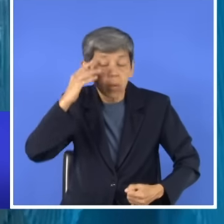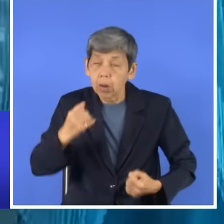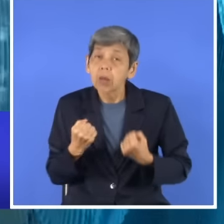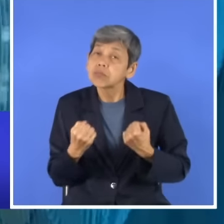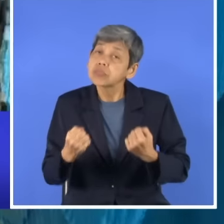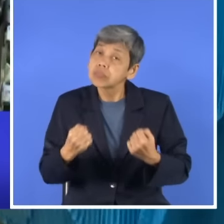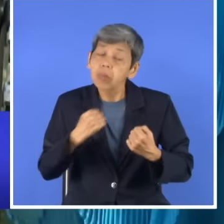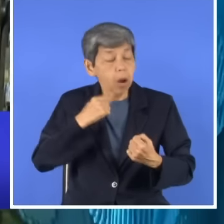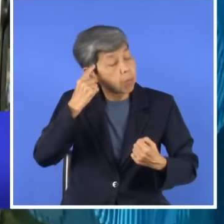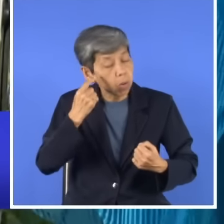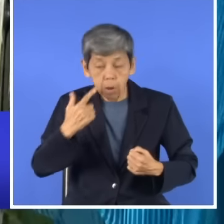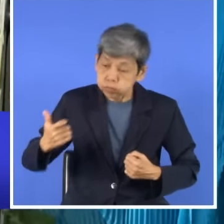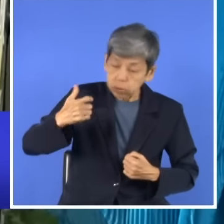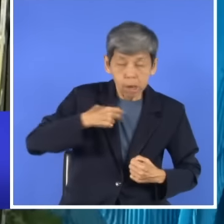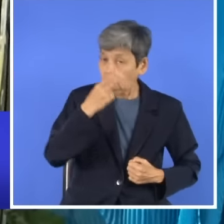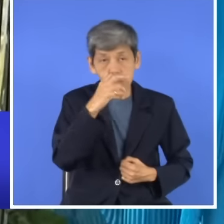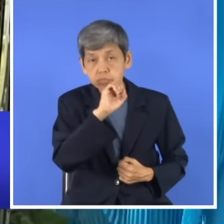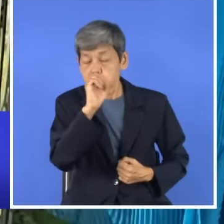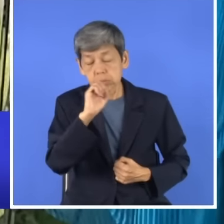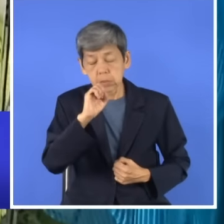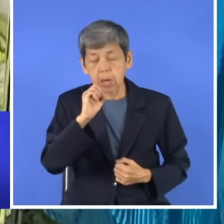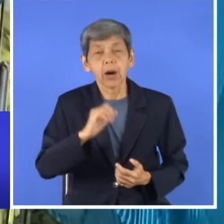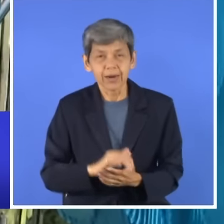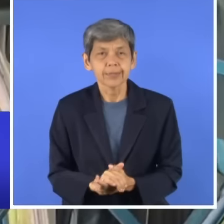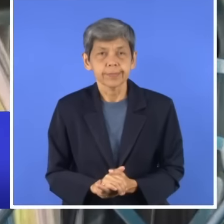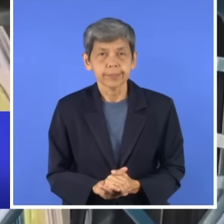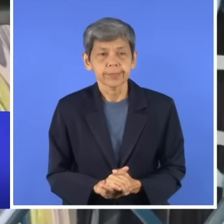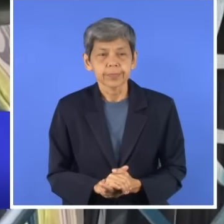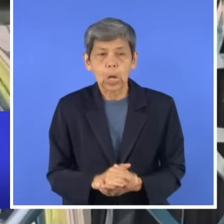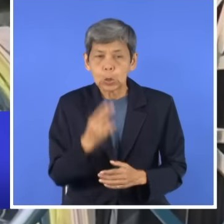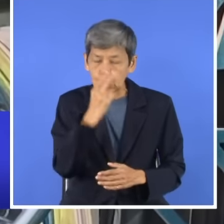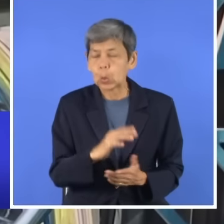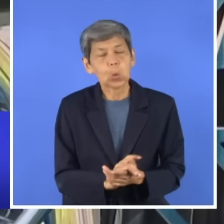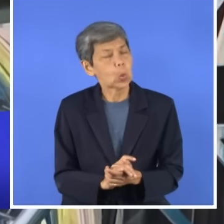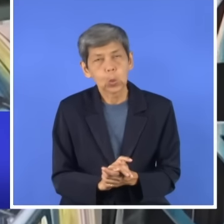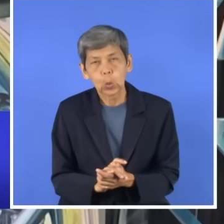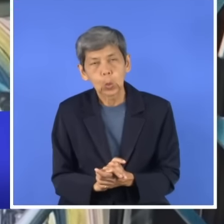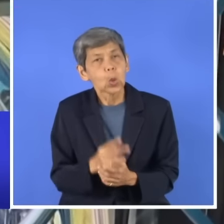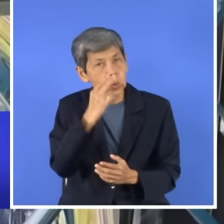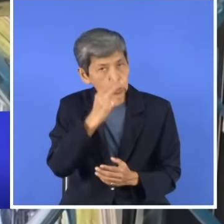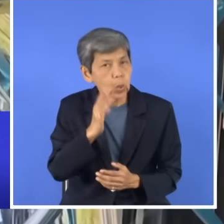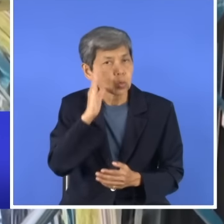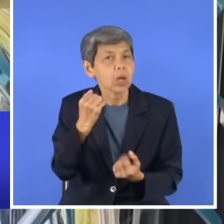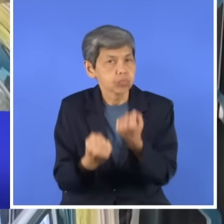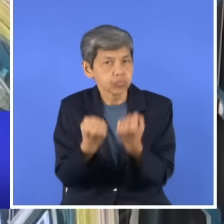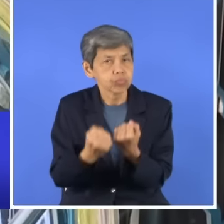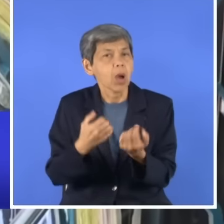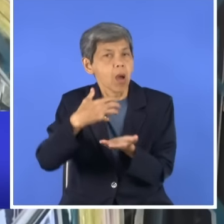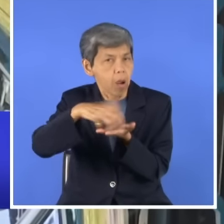รอกค่ะว่ามันมาจากตรงไหนบ้างนะคะเนี่ยค่ะร่องรอยความเสียหายอ้าวฟังหน่อยนะคนขับรถพ่วงค่